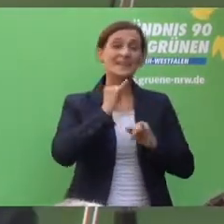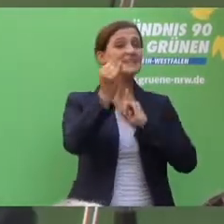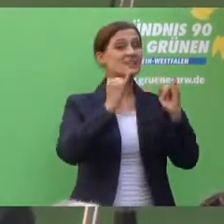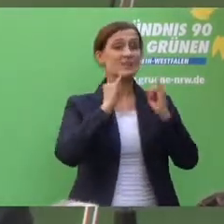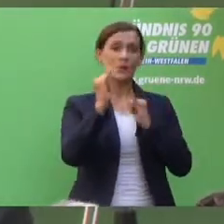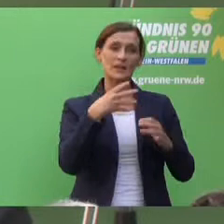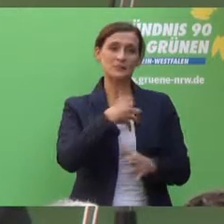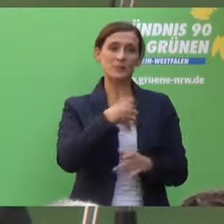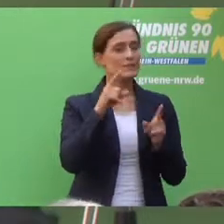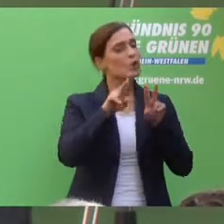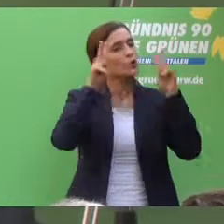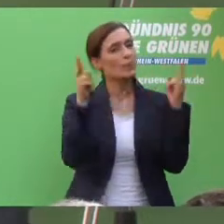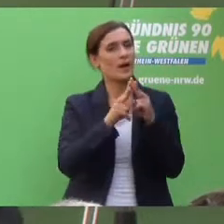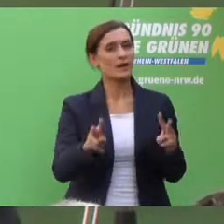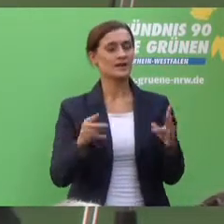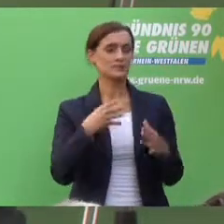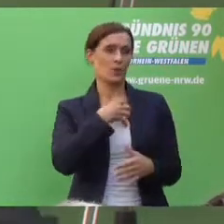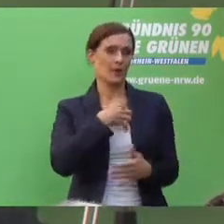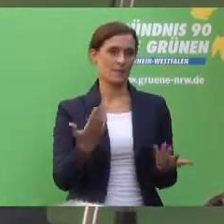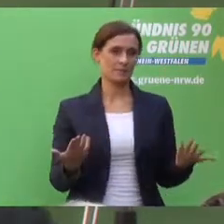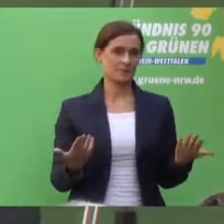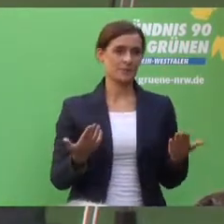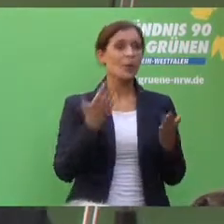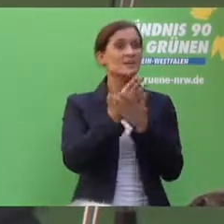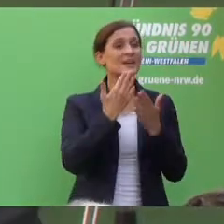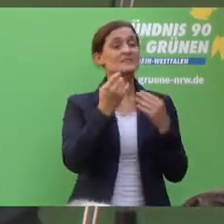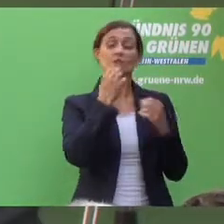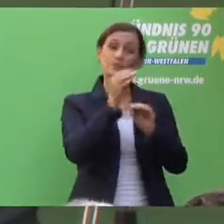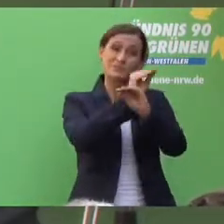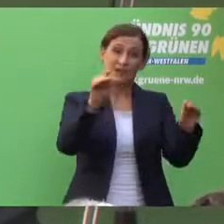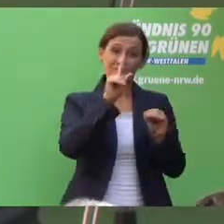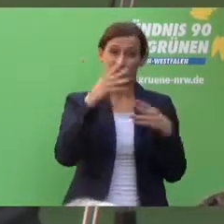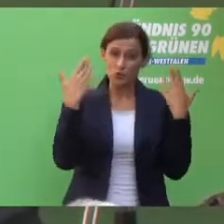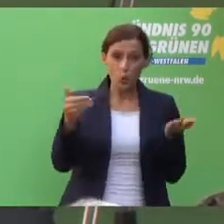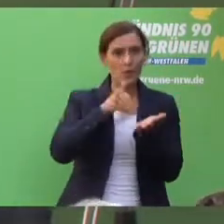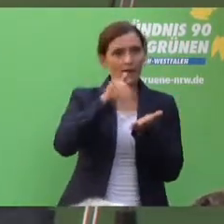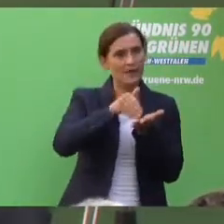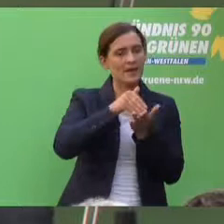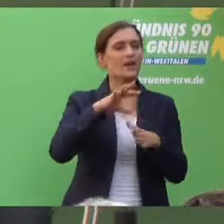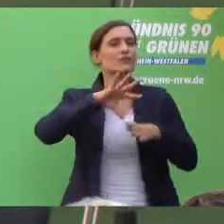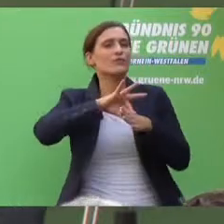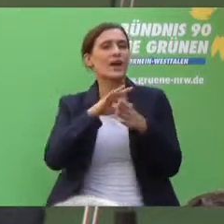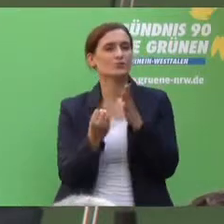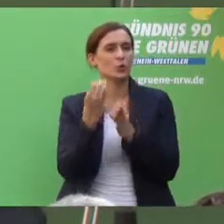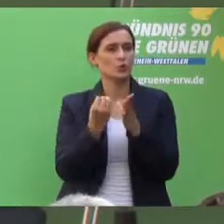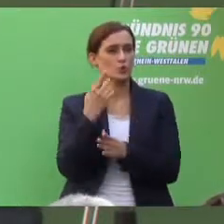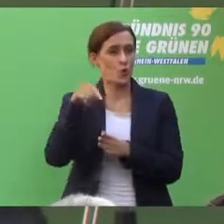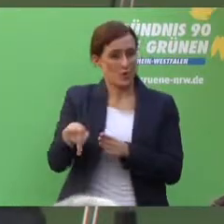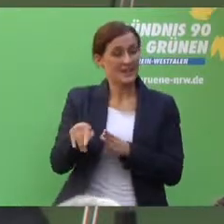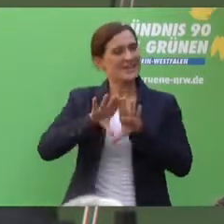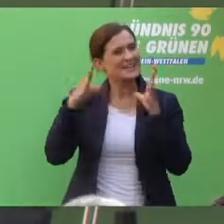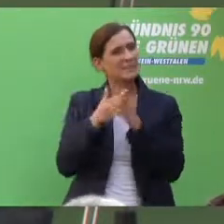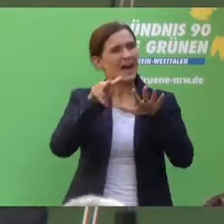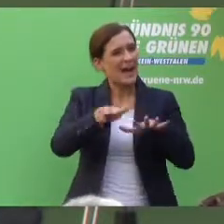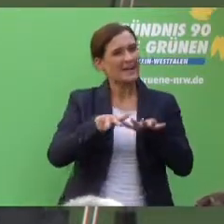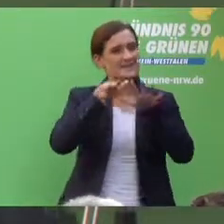es eine Petitesse, wenn diese Form der Fleischproduktion 18% der Treibhausgase